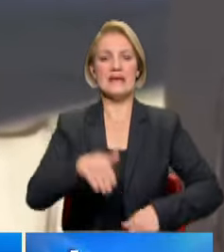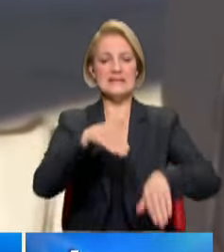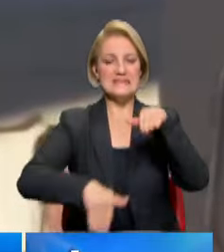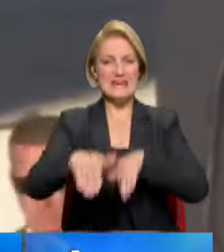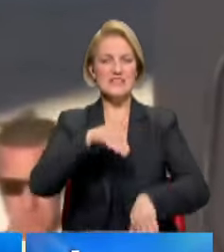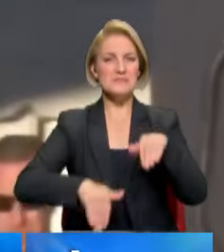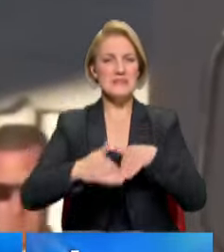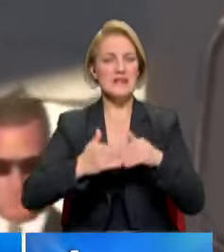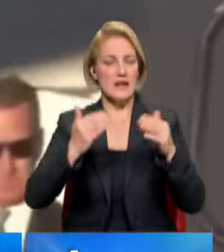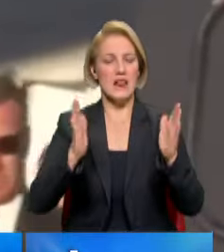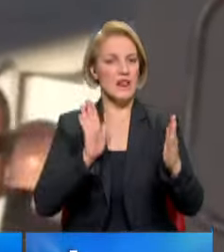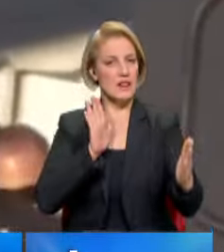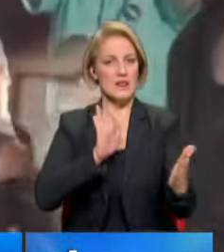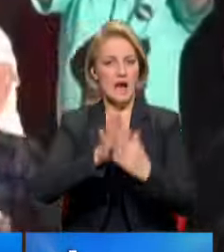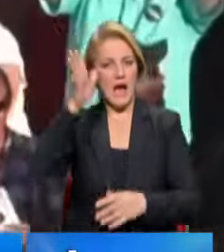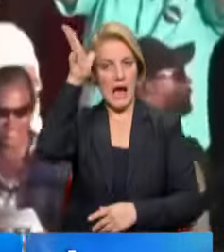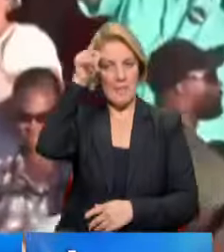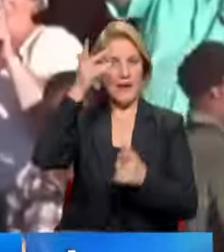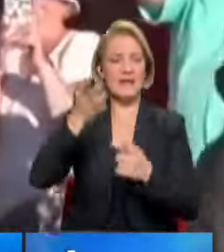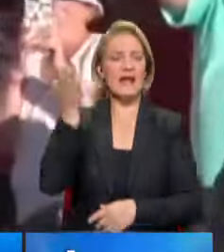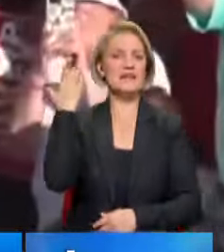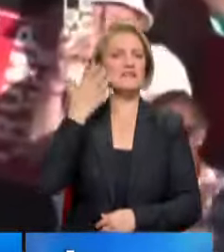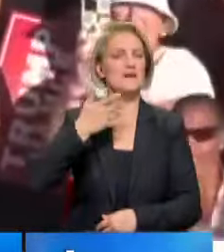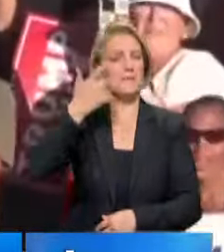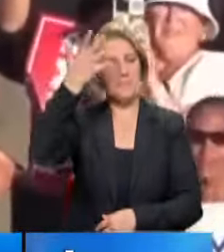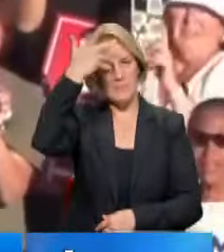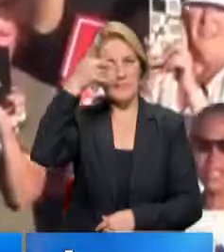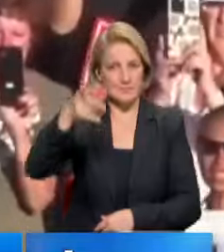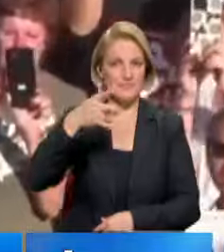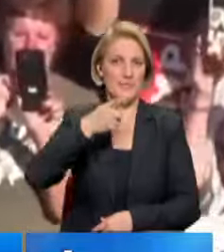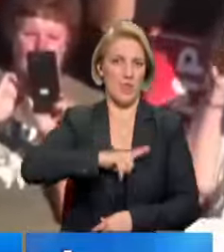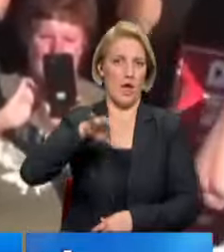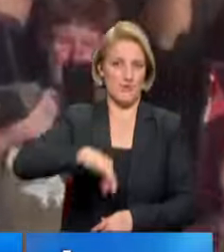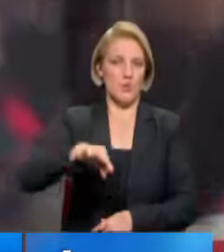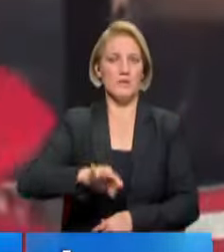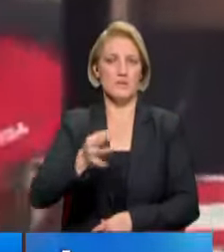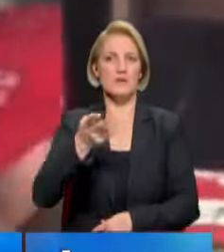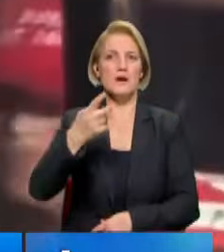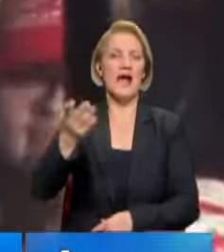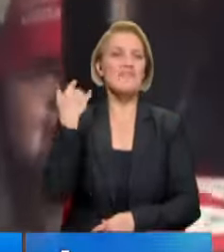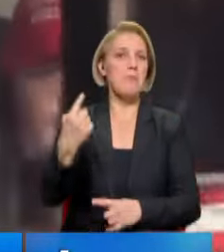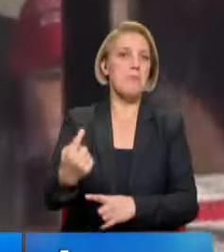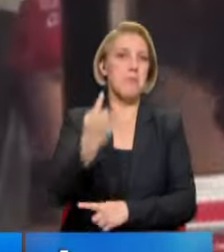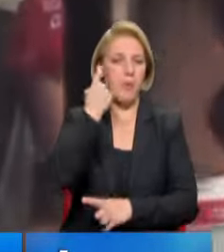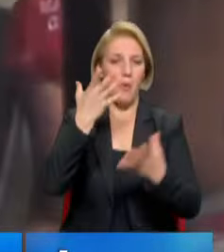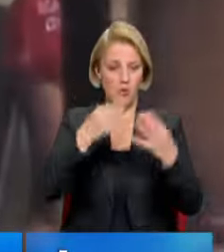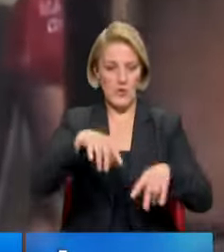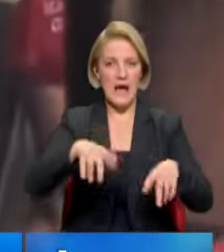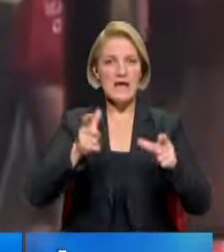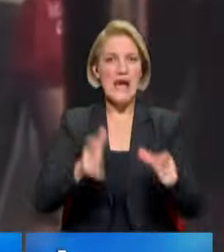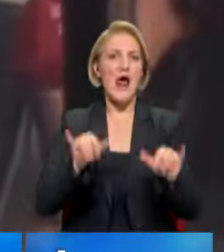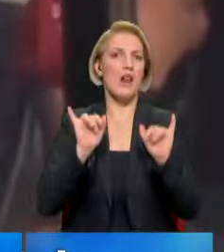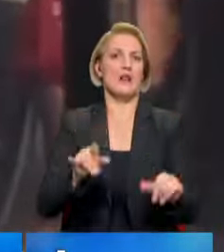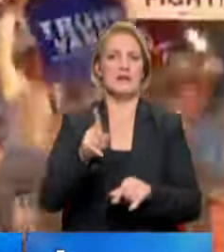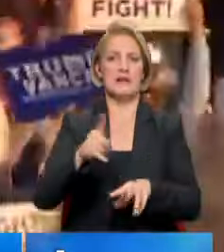Seçimlerin geri sayımda olduğu Amerika Birleşik Devletleri'nde eski başkan ve başkan adayı Donald Trump suikaste uğradığı alanda yeniden miting düzenledi. Bu